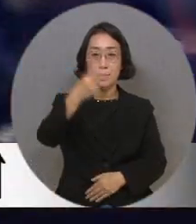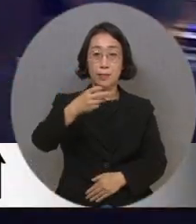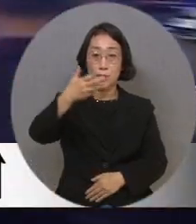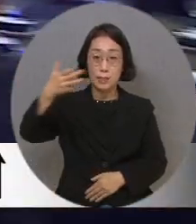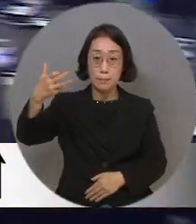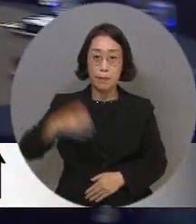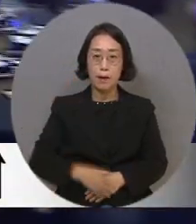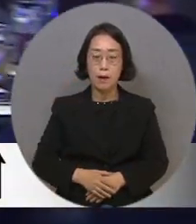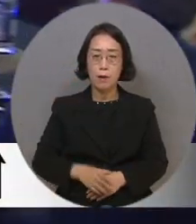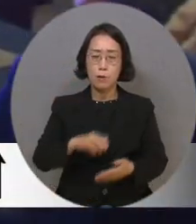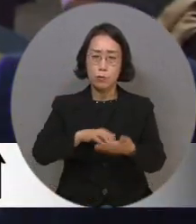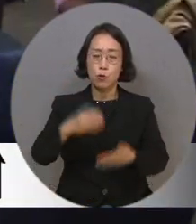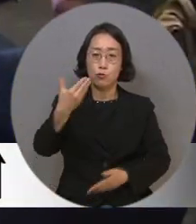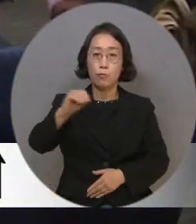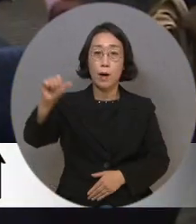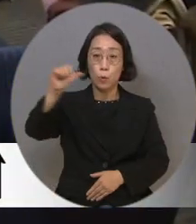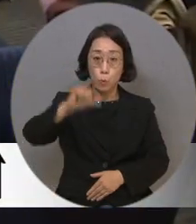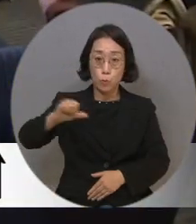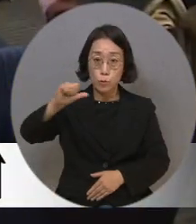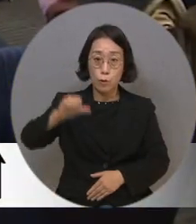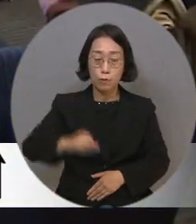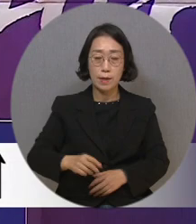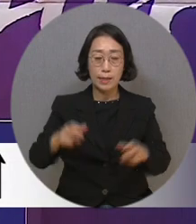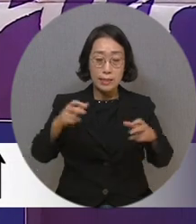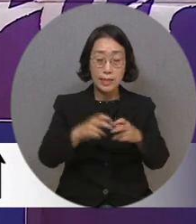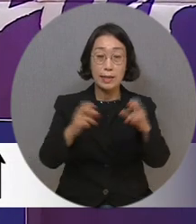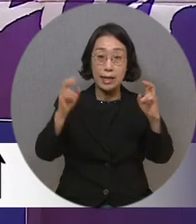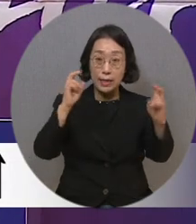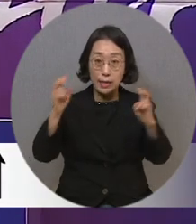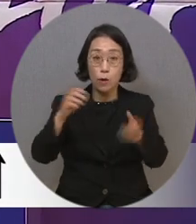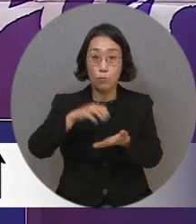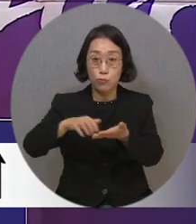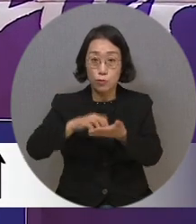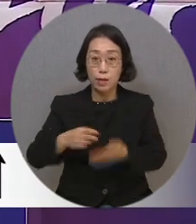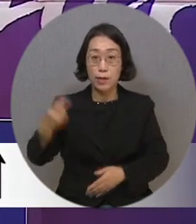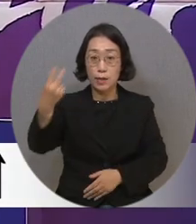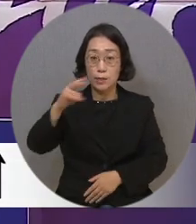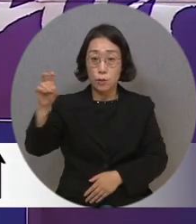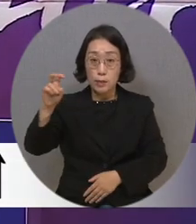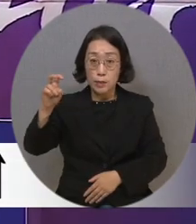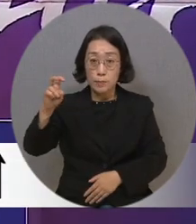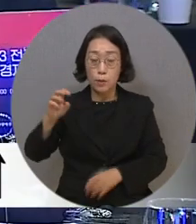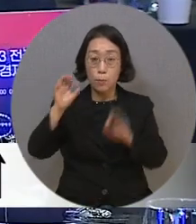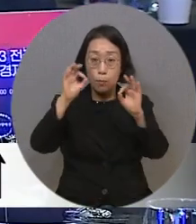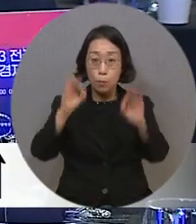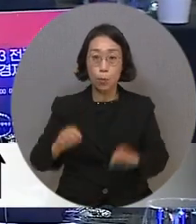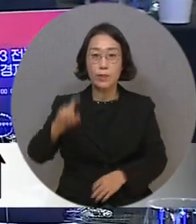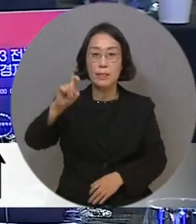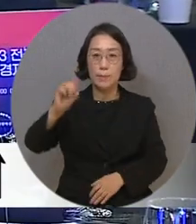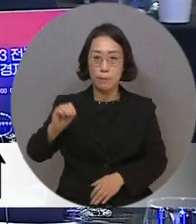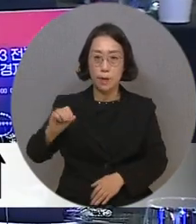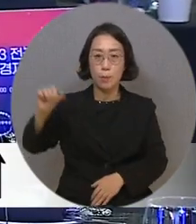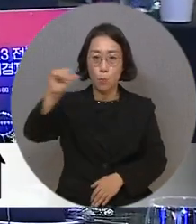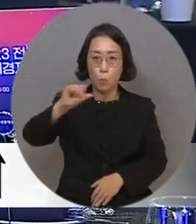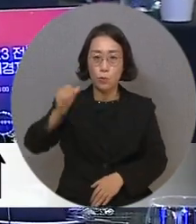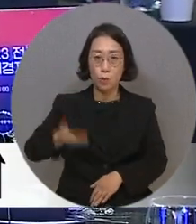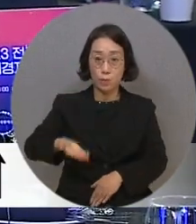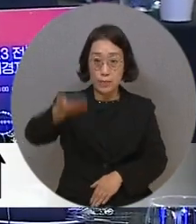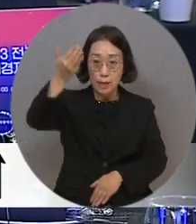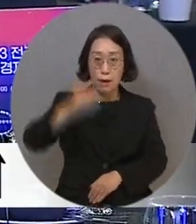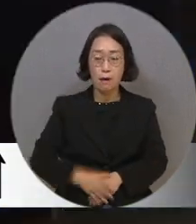2018년 약 9만 5천 개사에 불과했던 장애인 기업 수가 2020년 기준 약 11만 5천 개사로